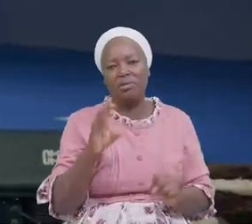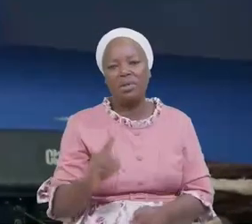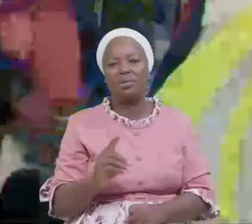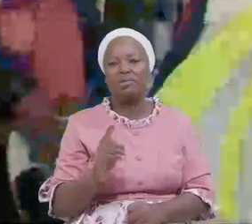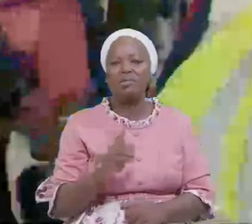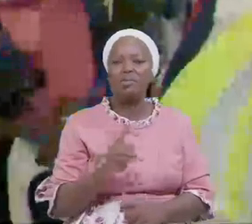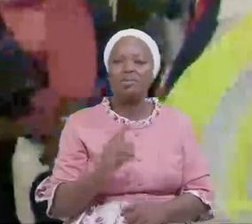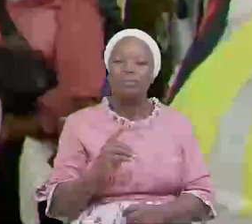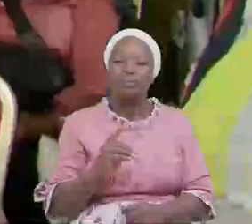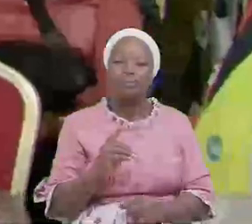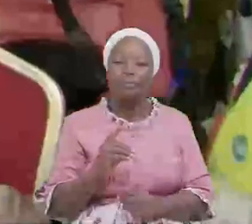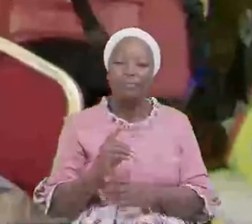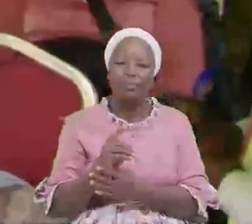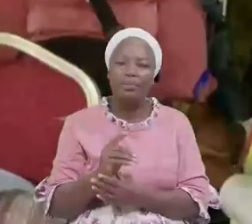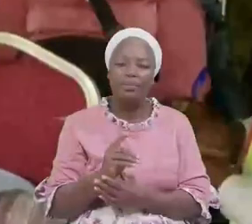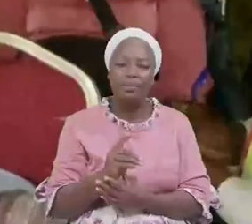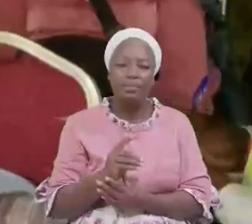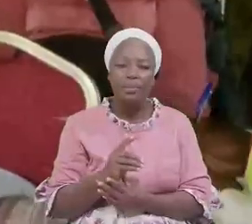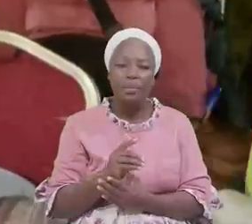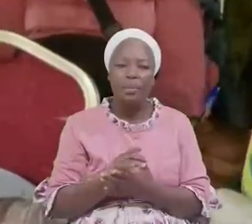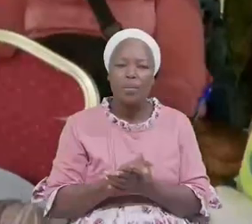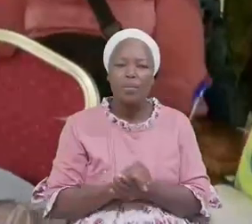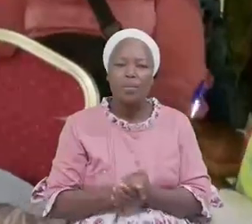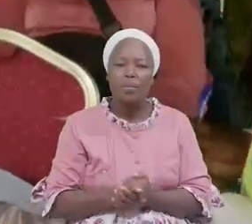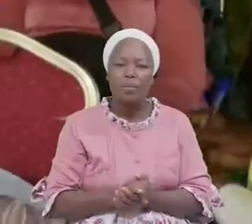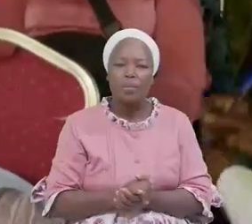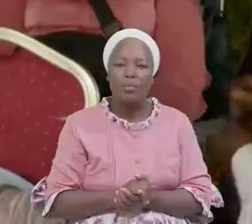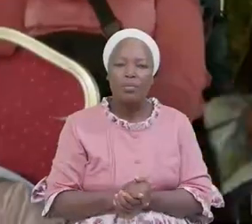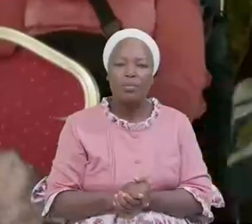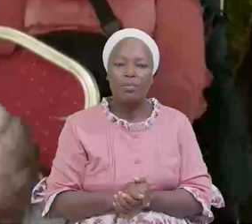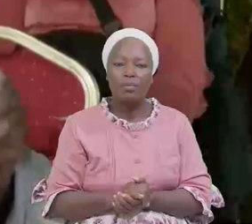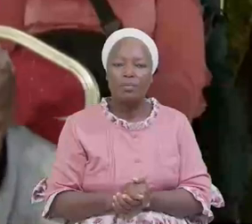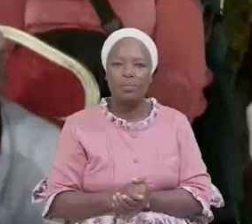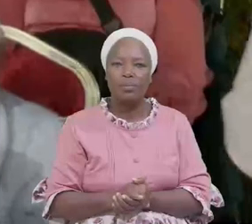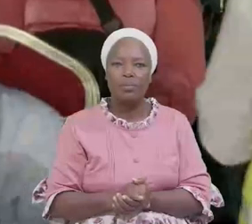lui, nous nous abandonnons en lui, c'est lui seul qui peut pardonner et purifier du péché.